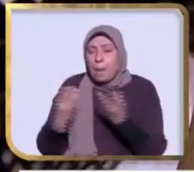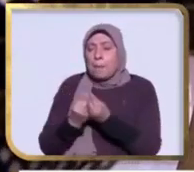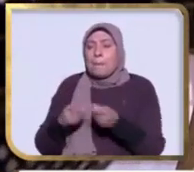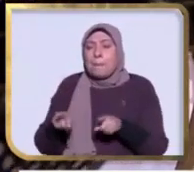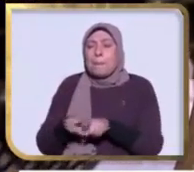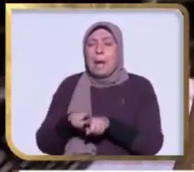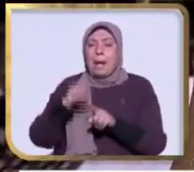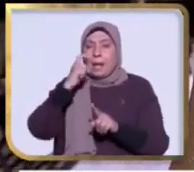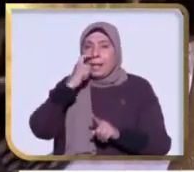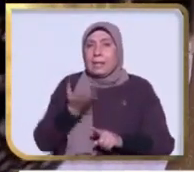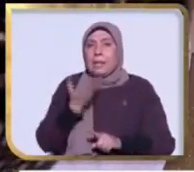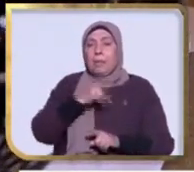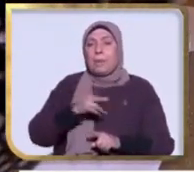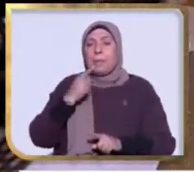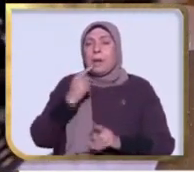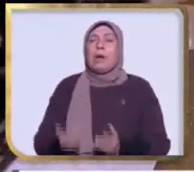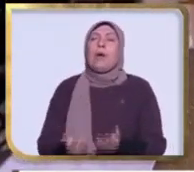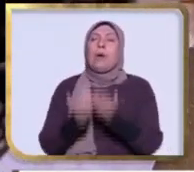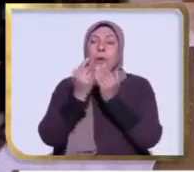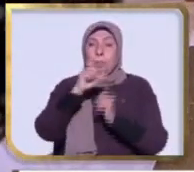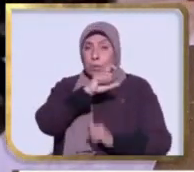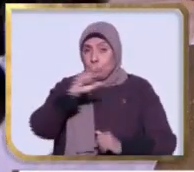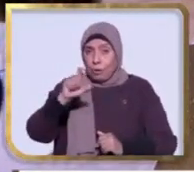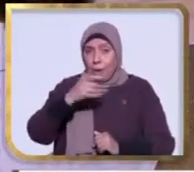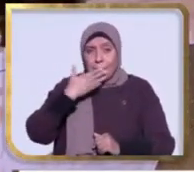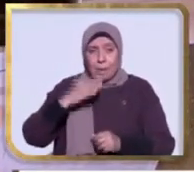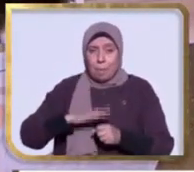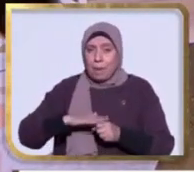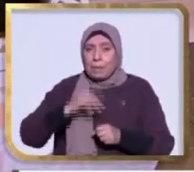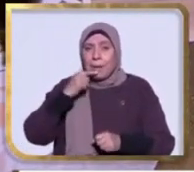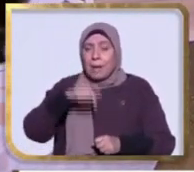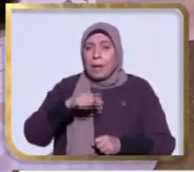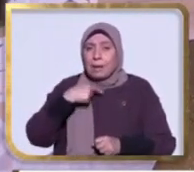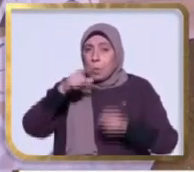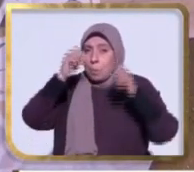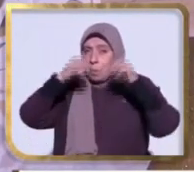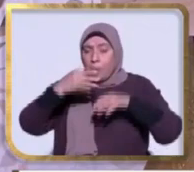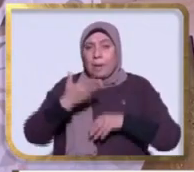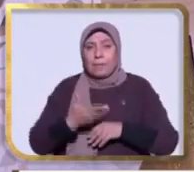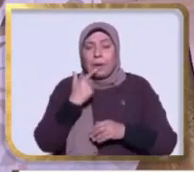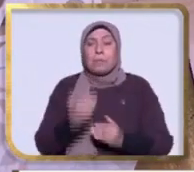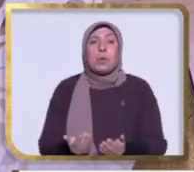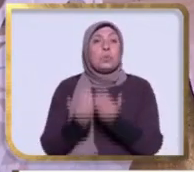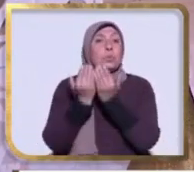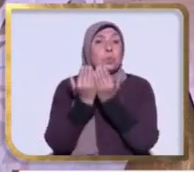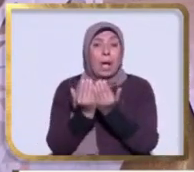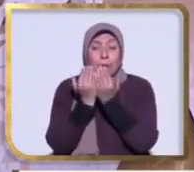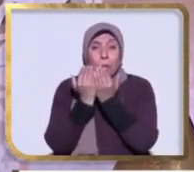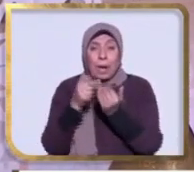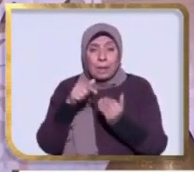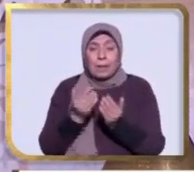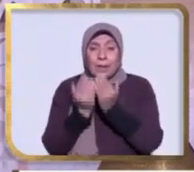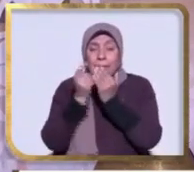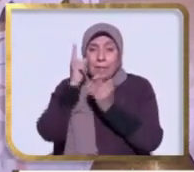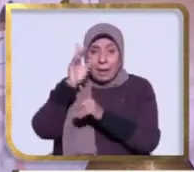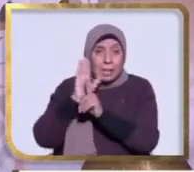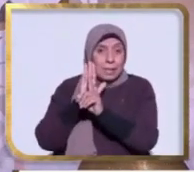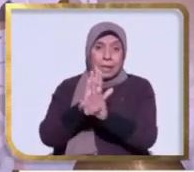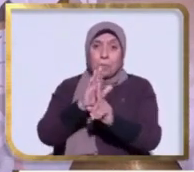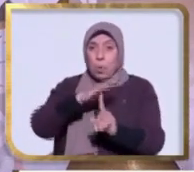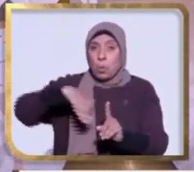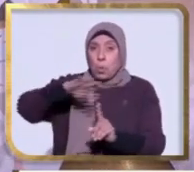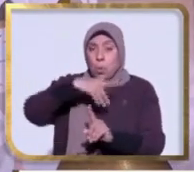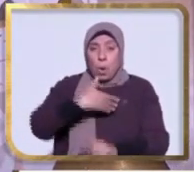بحق هذا الشهر الكريم المبارك، وبحق هذا الدعاء الذي أيدت به عبادك